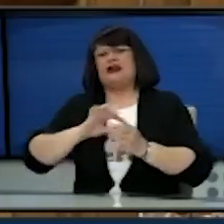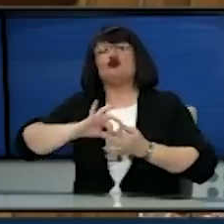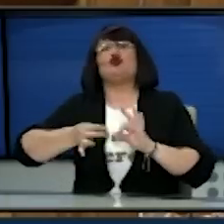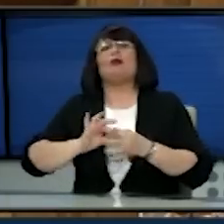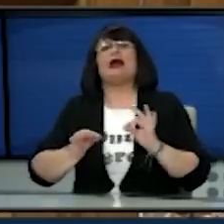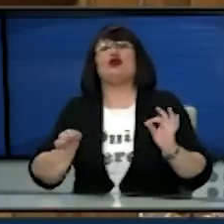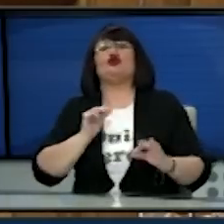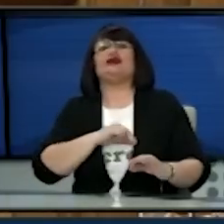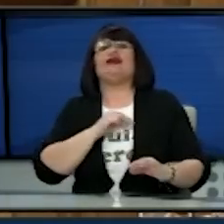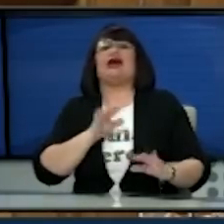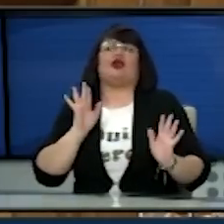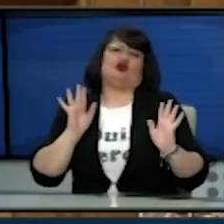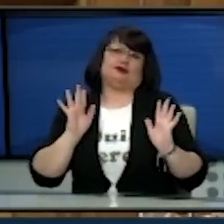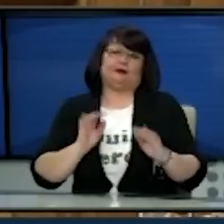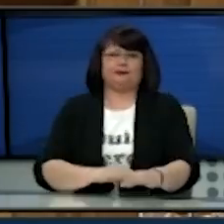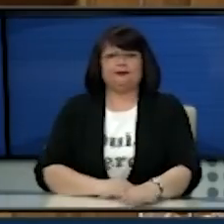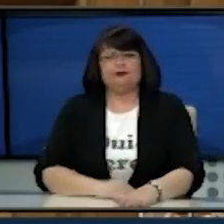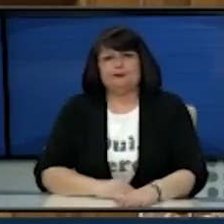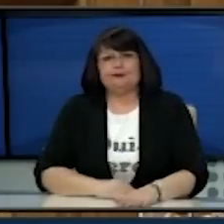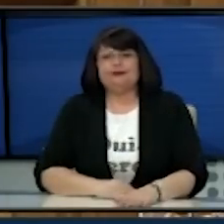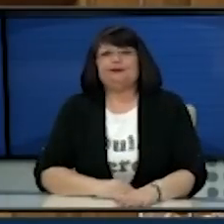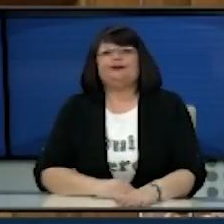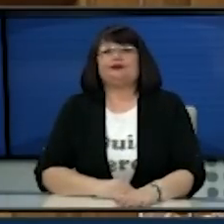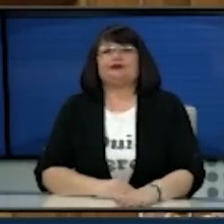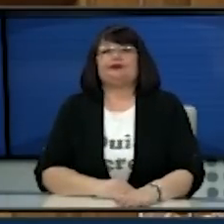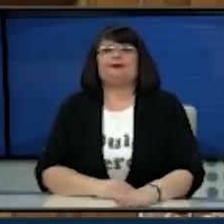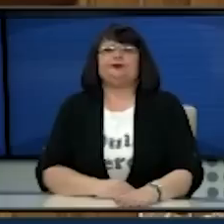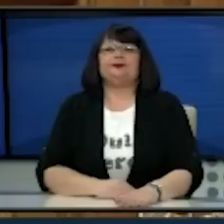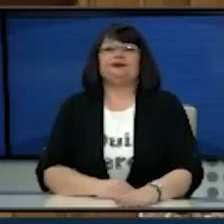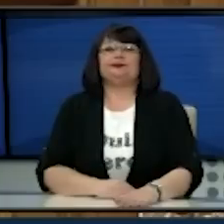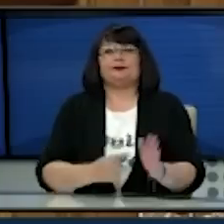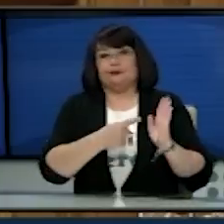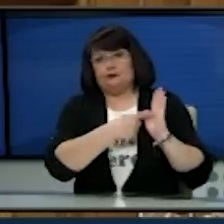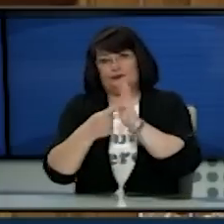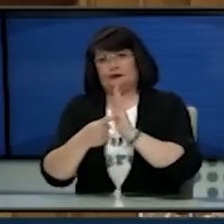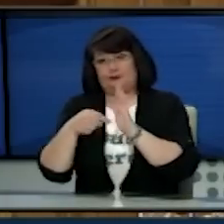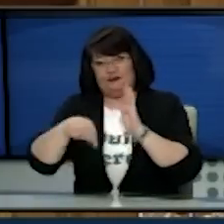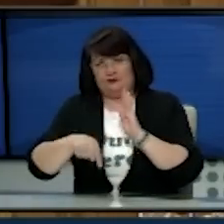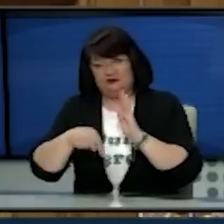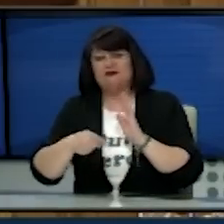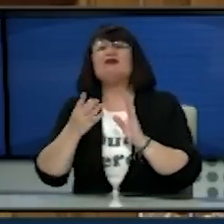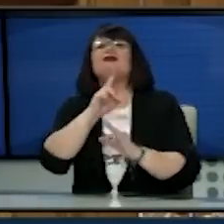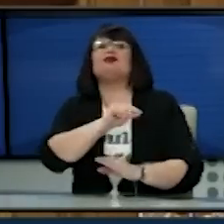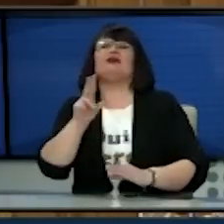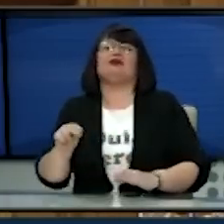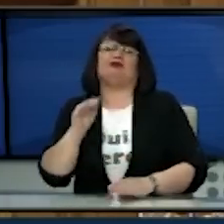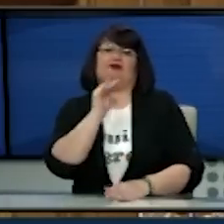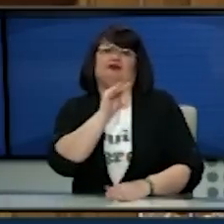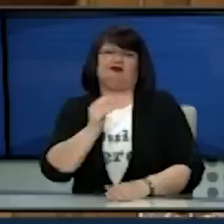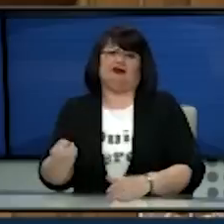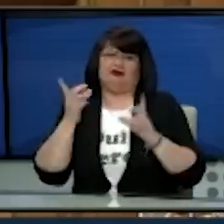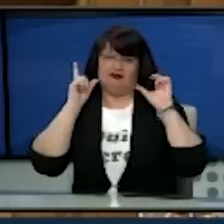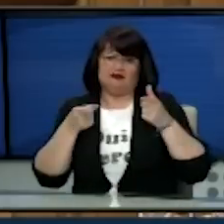ομίλους. Αυτό ισχύει και για τα περισσότερα από όσα παρουσιάσατε και σήμερα. Κύριοι της